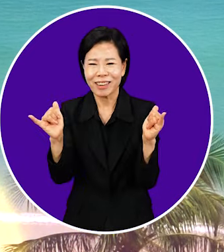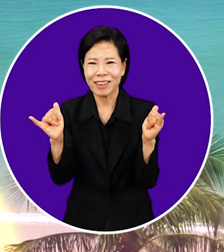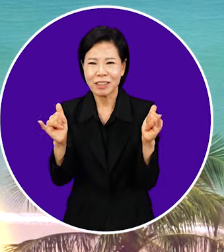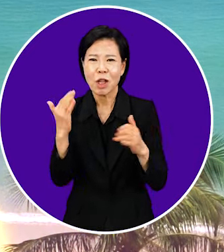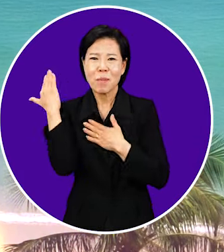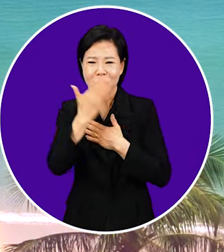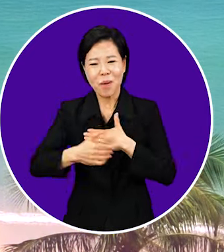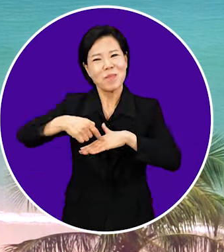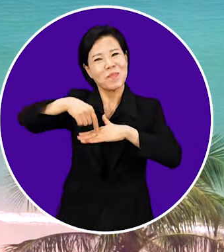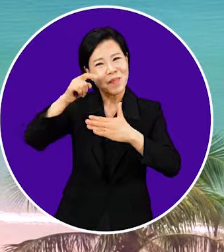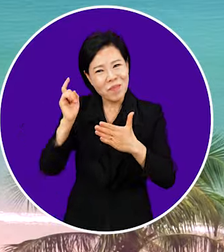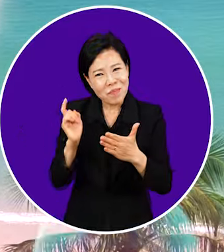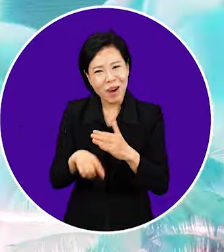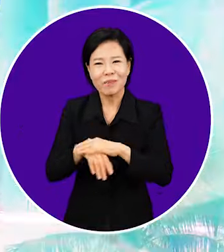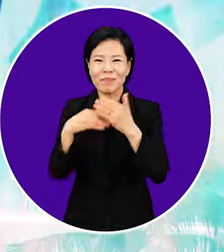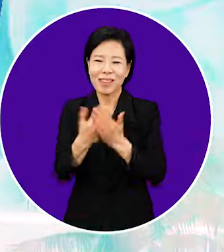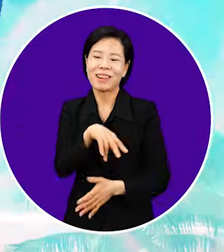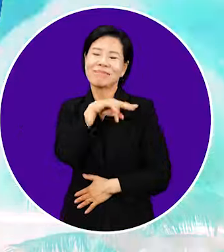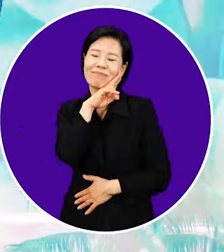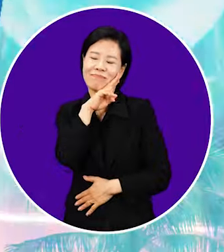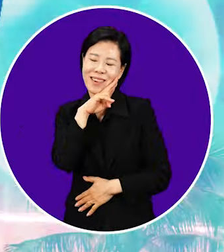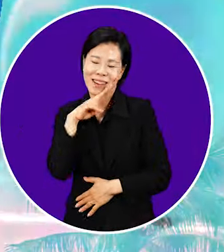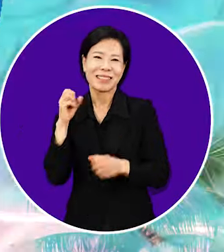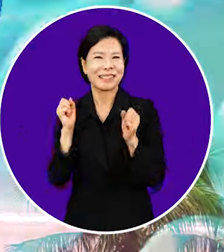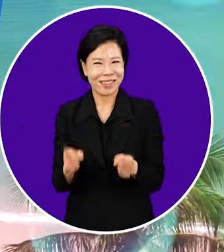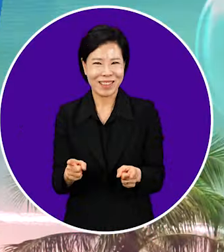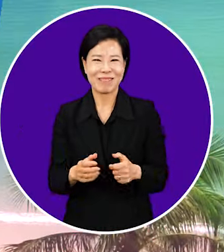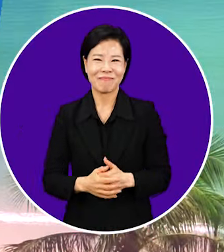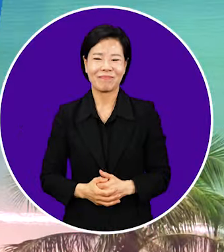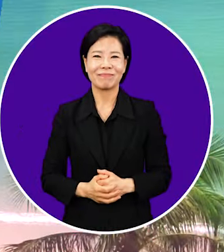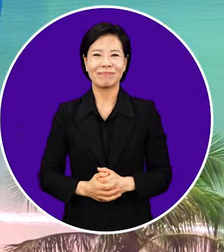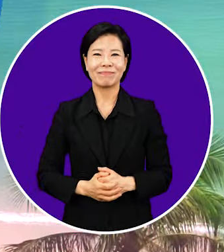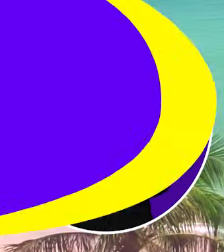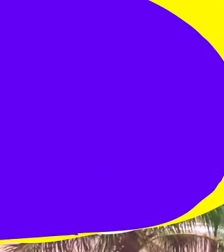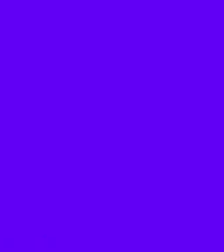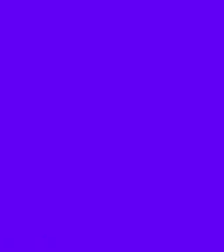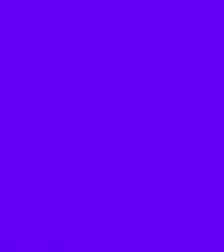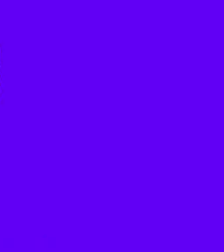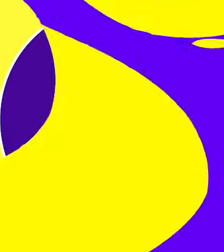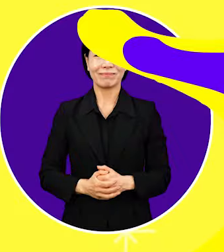청년들, 몸도 마음도 리프레시할 수 있는 기회입니다.